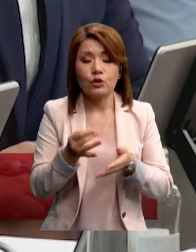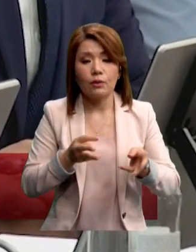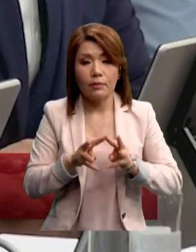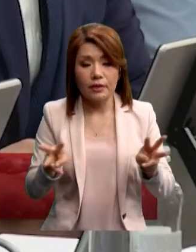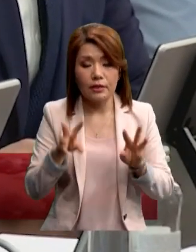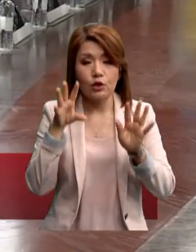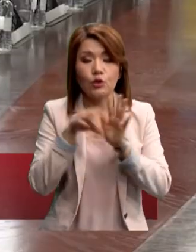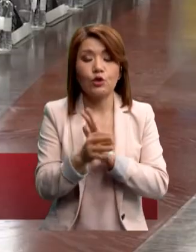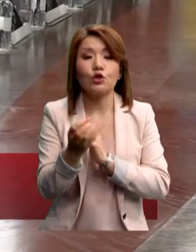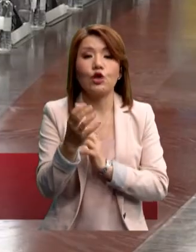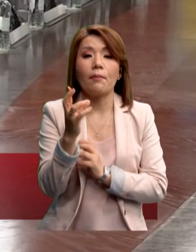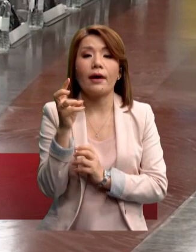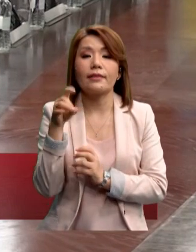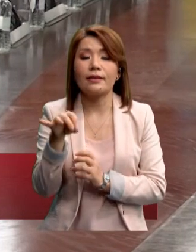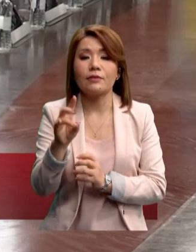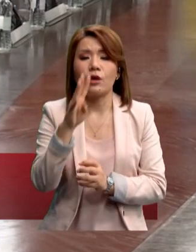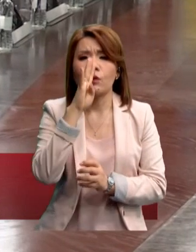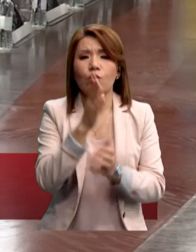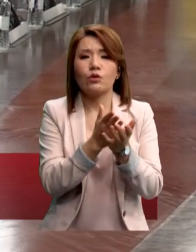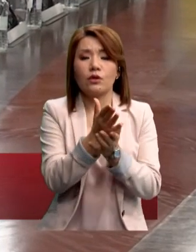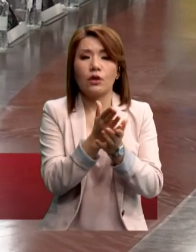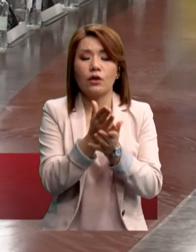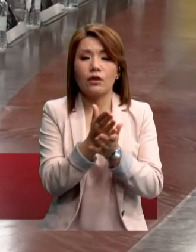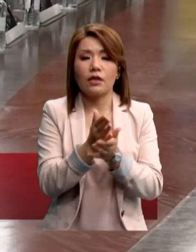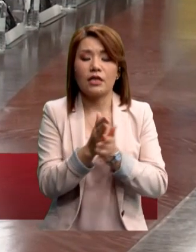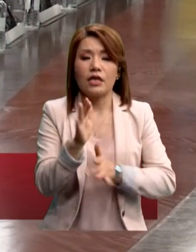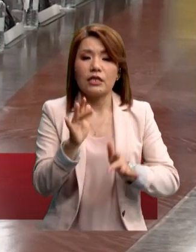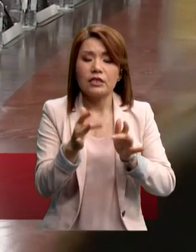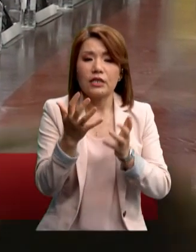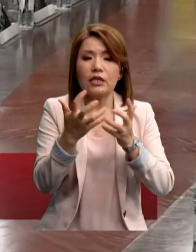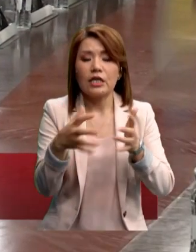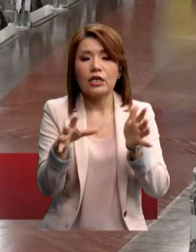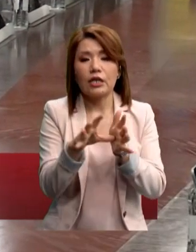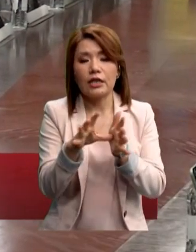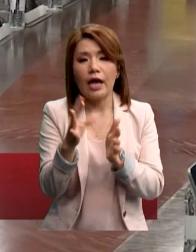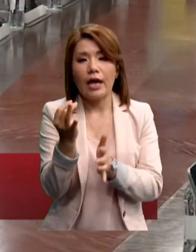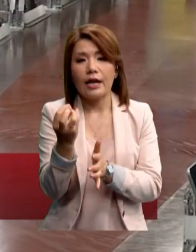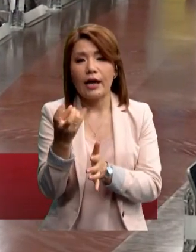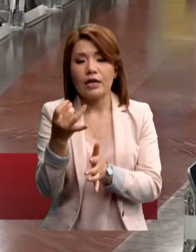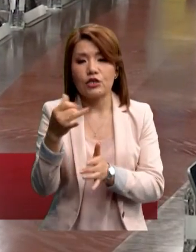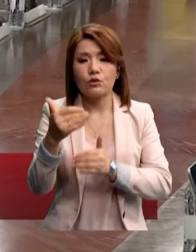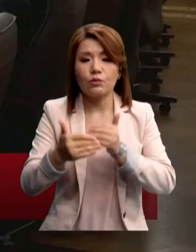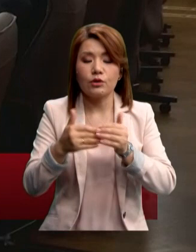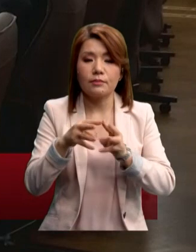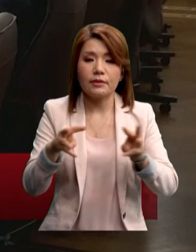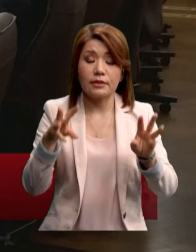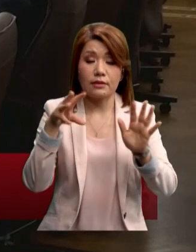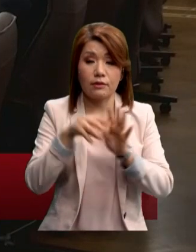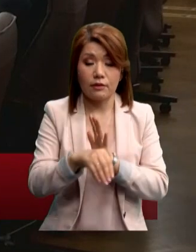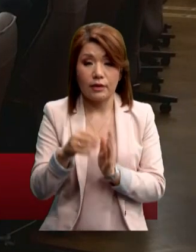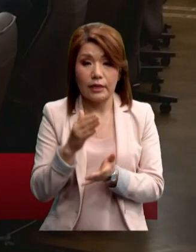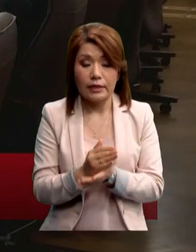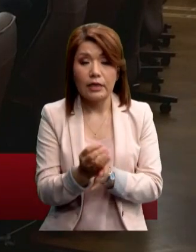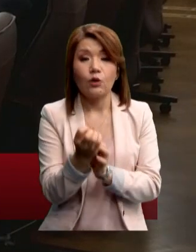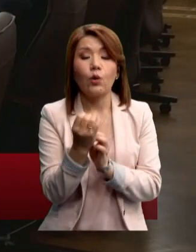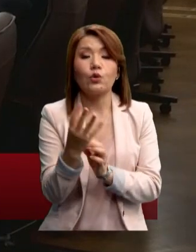және Бағдат Мусин 4 жылдай басқарып отырған цифрлық даму инновациялар және аэроғарыш өнеркәсібі министрлігі.